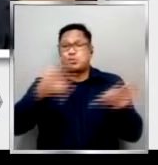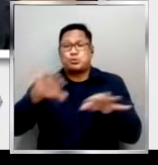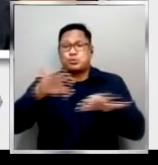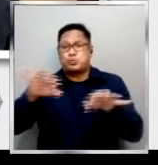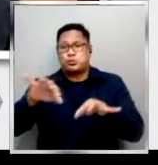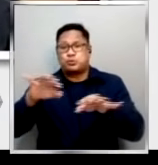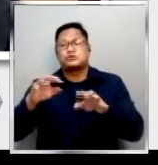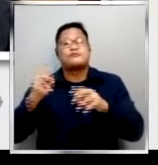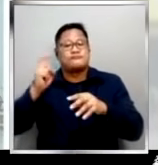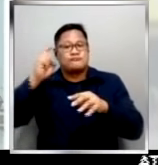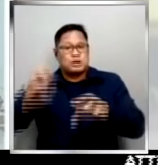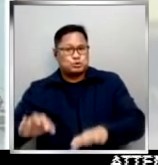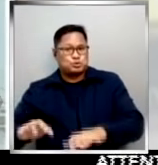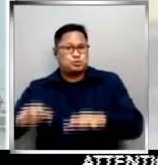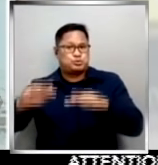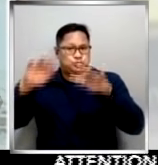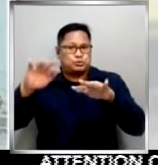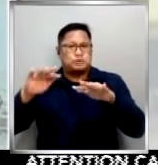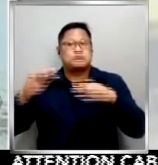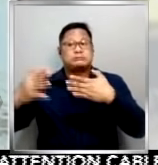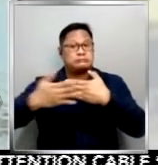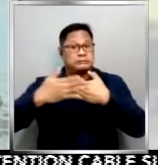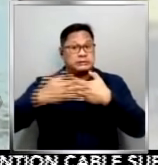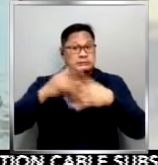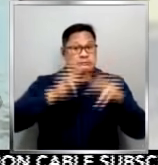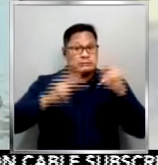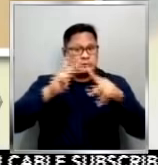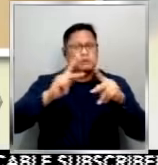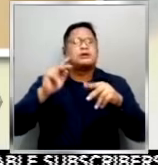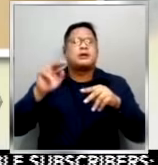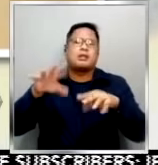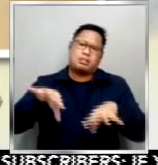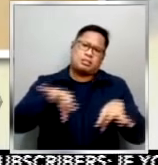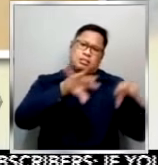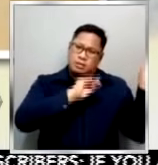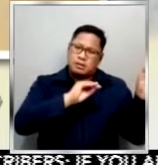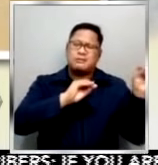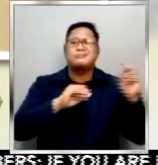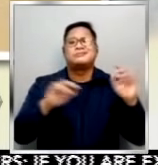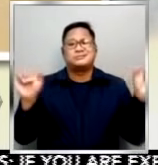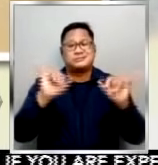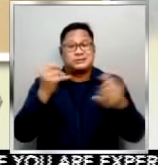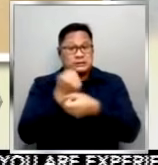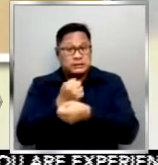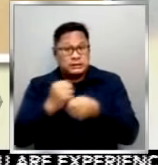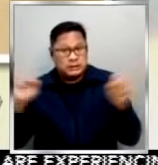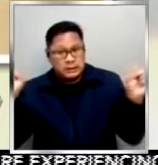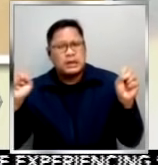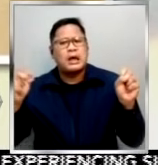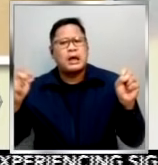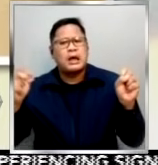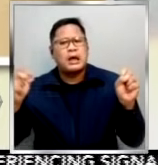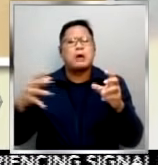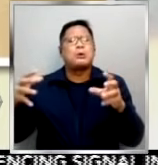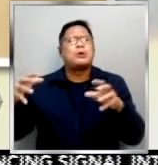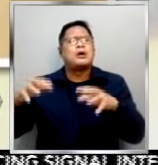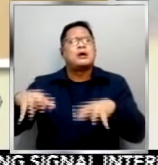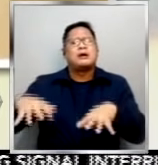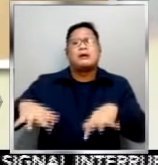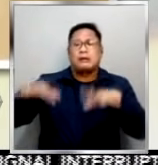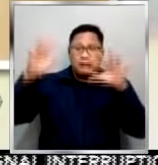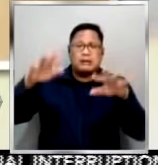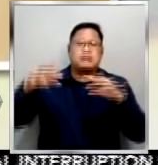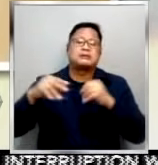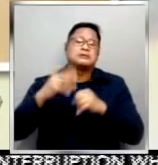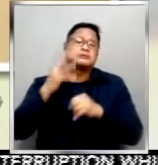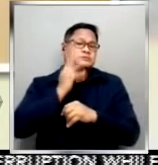sa tabing ilog ang napilitang lumikas. May mga nirescue rin matapos maipit sa baha at dinala sa evacuation center. Ang sabi po ng PAGASA,